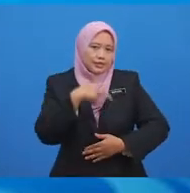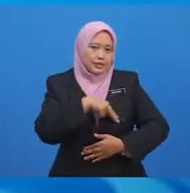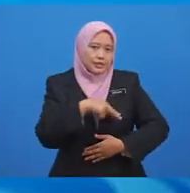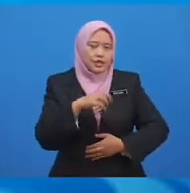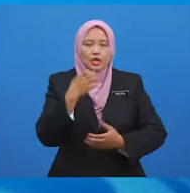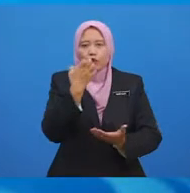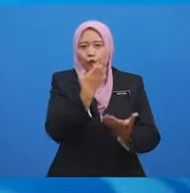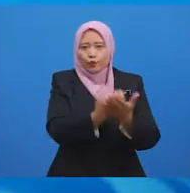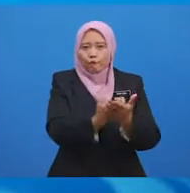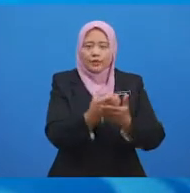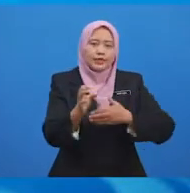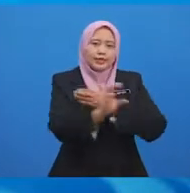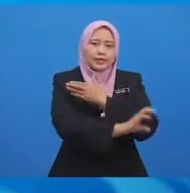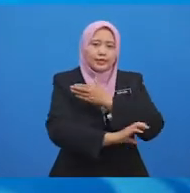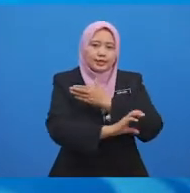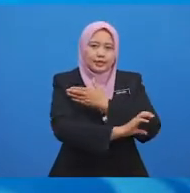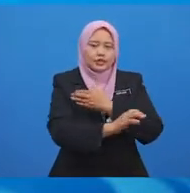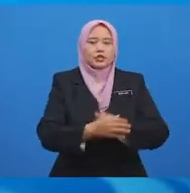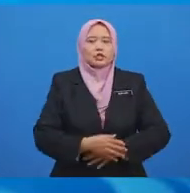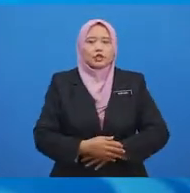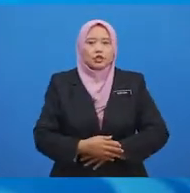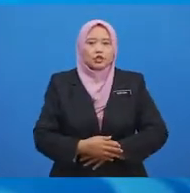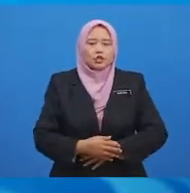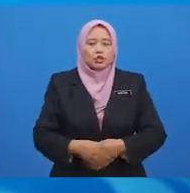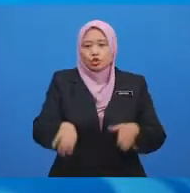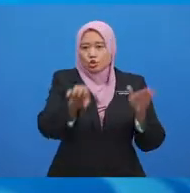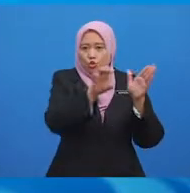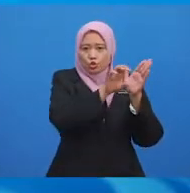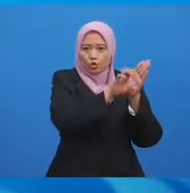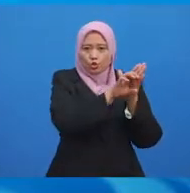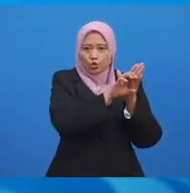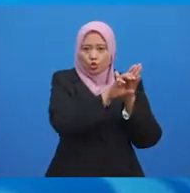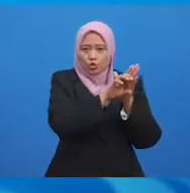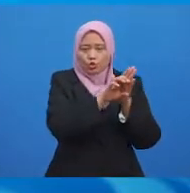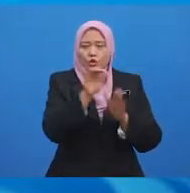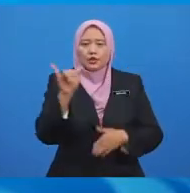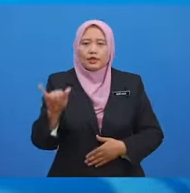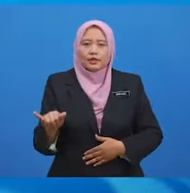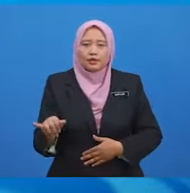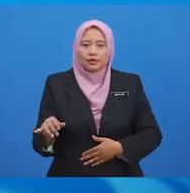Contohnya, seperti yang berlaku pada penyu belimbing.